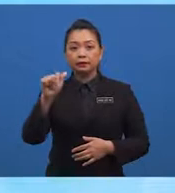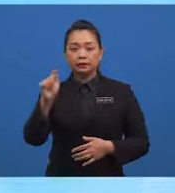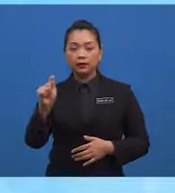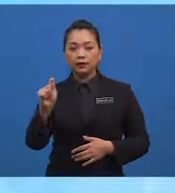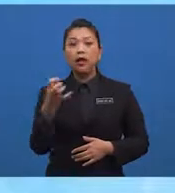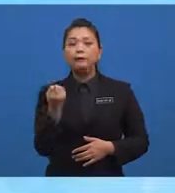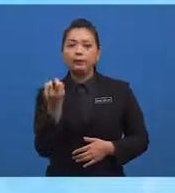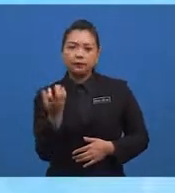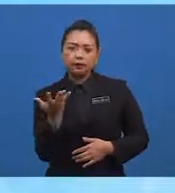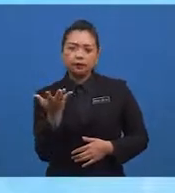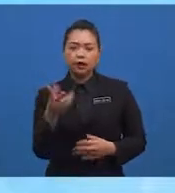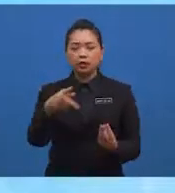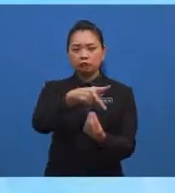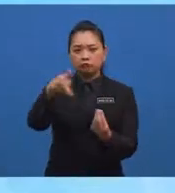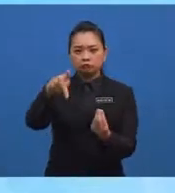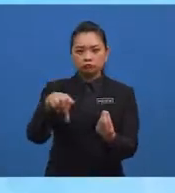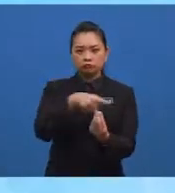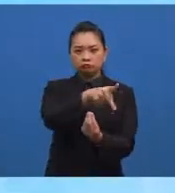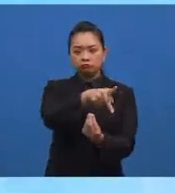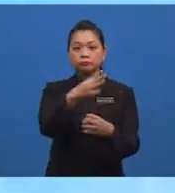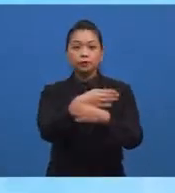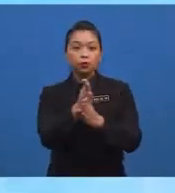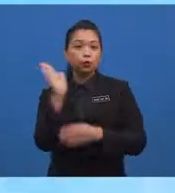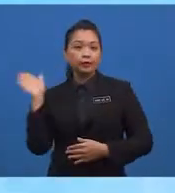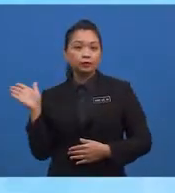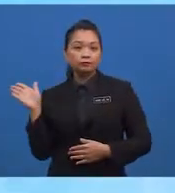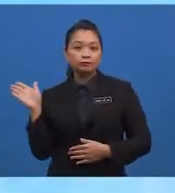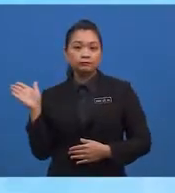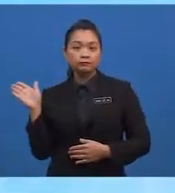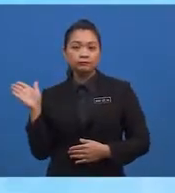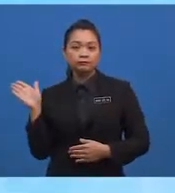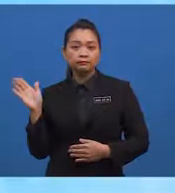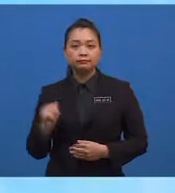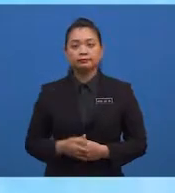Berapakah perimeter bentuk gabungan tersebut?